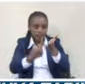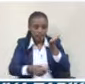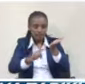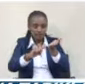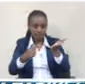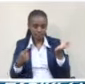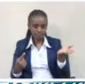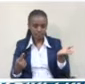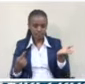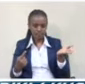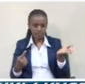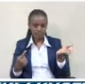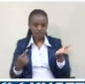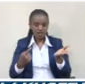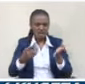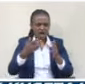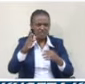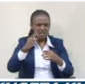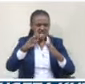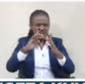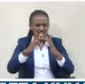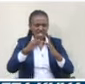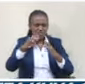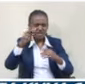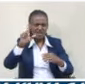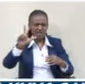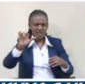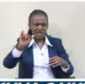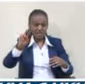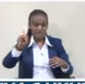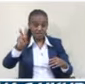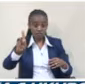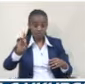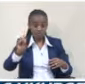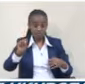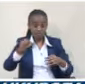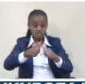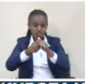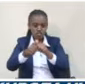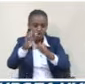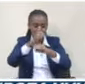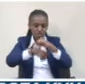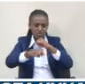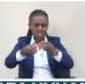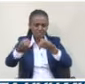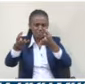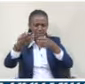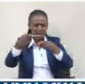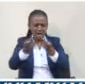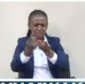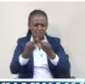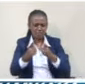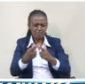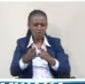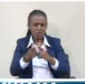hari nazana kwita nka links cyangwa se umuyoboro bazanyuraho bagira ngo bakurikire uno muhango zaratanzwe hano hatandukanye yaba